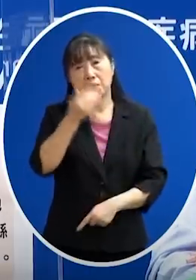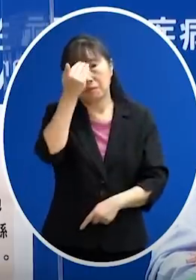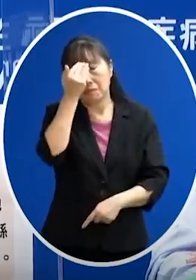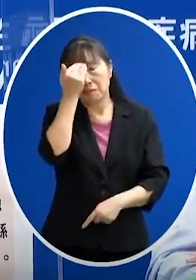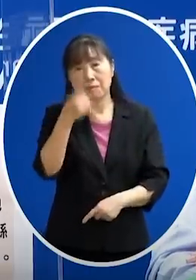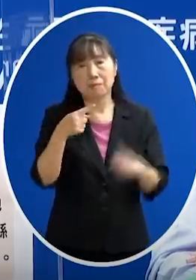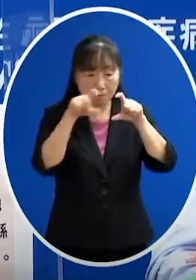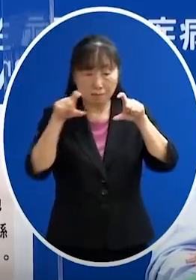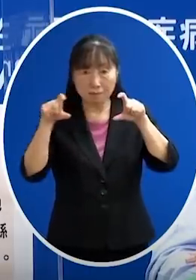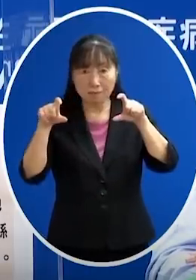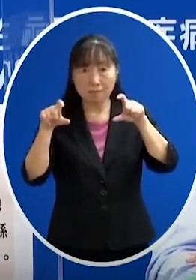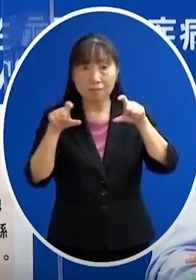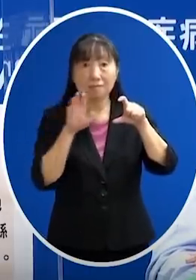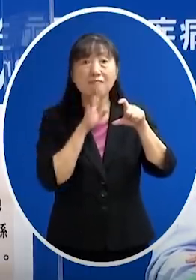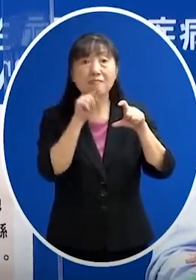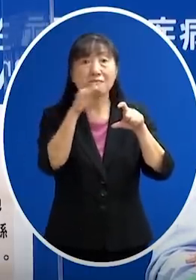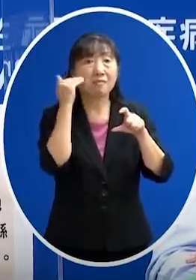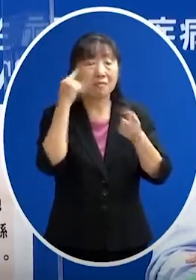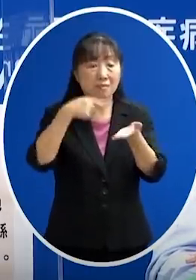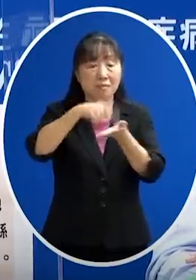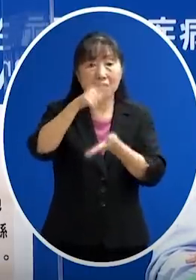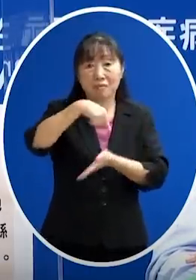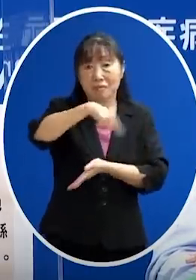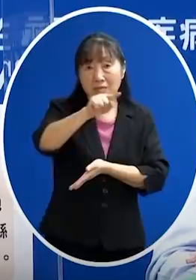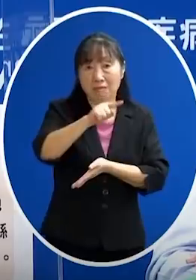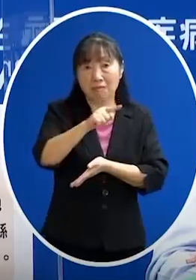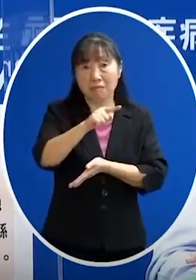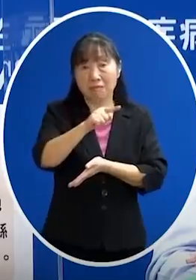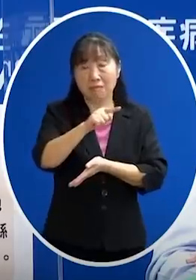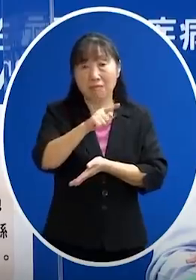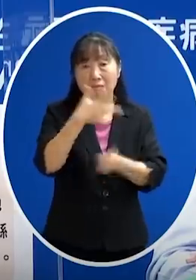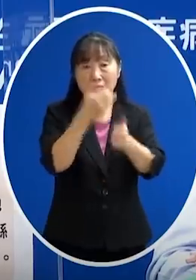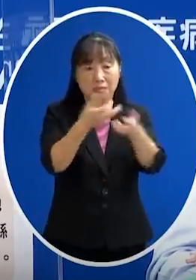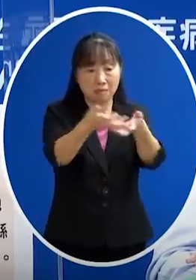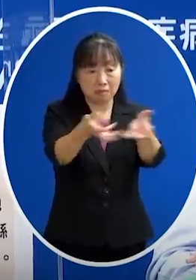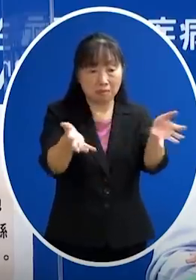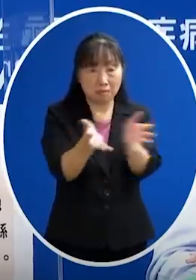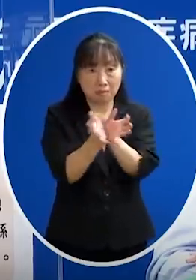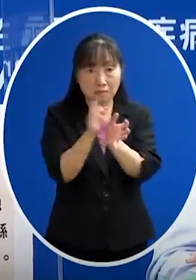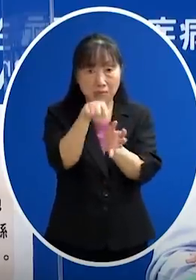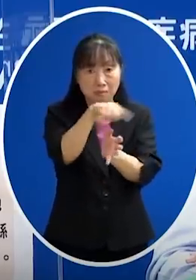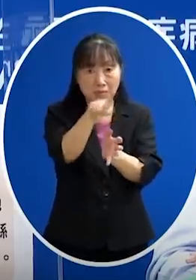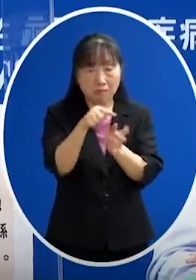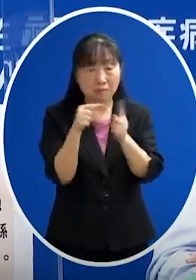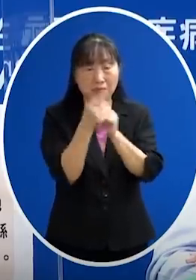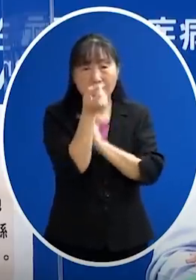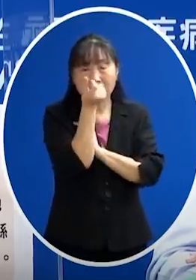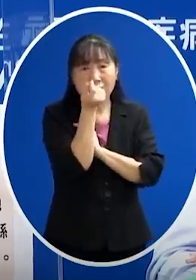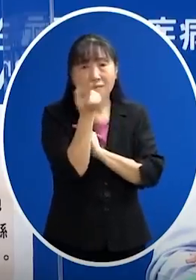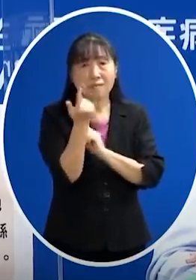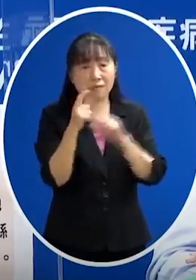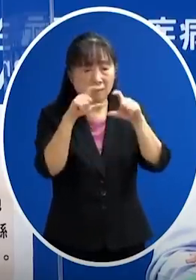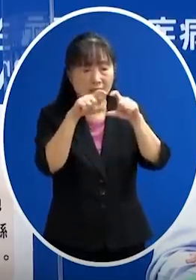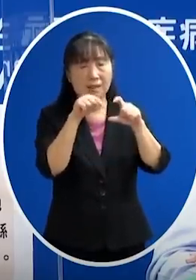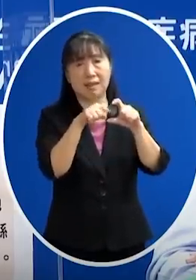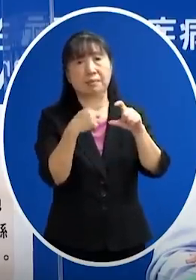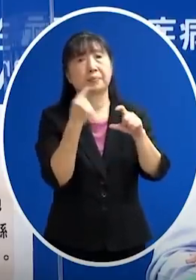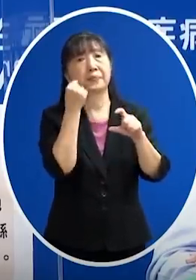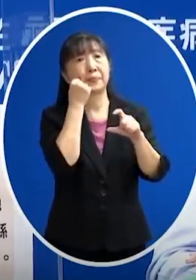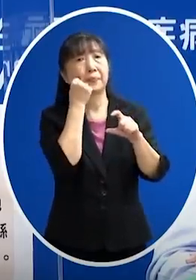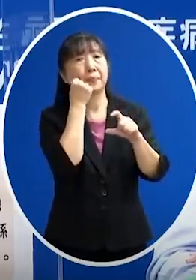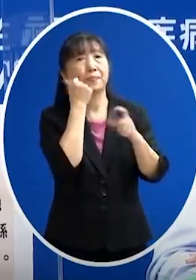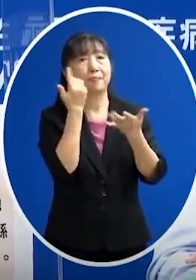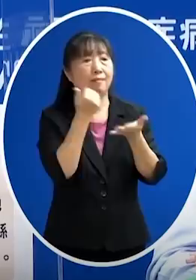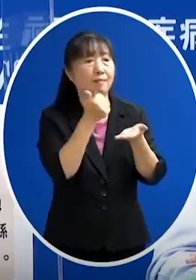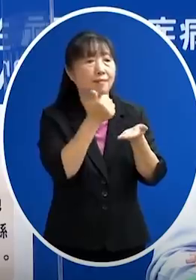资源缺乏。如果他一次去，他能够打的对象群非常的窄的话，那疫苗就很难做一个有